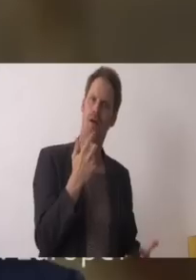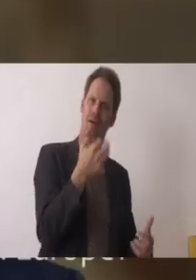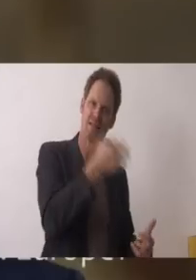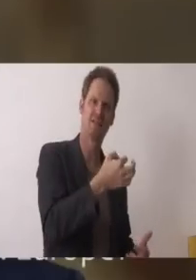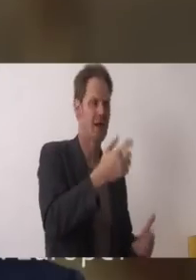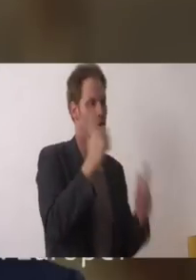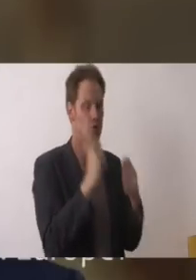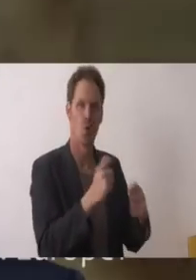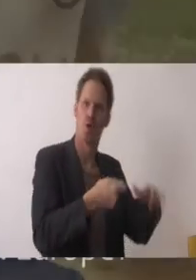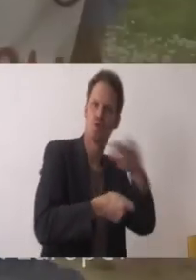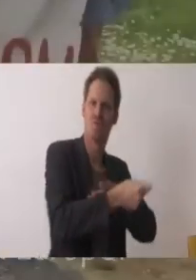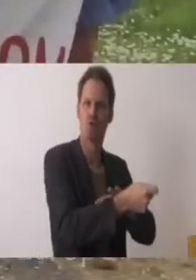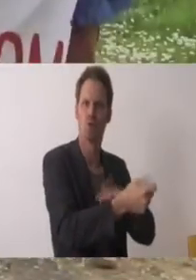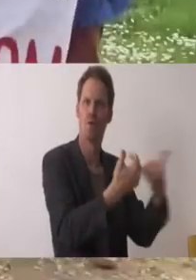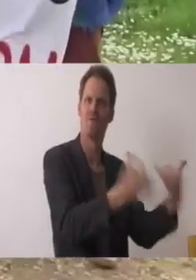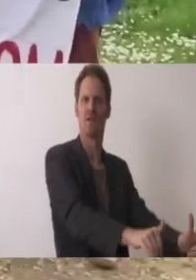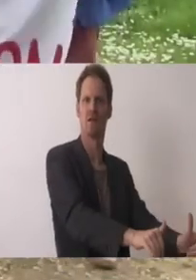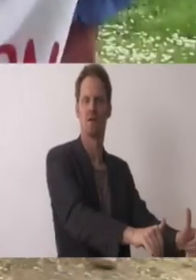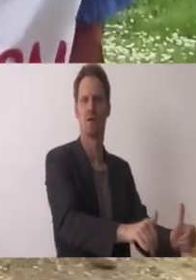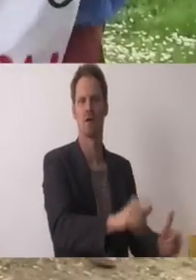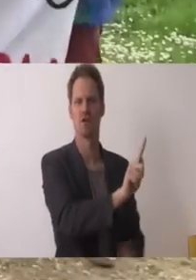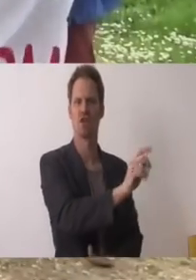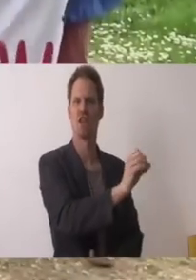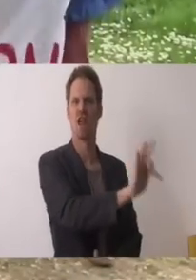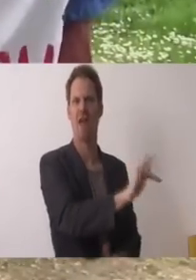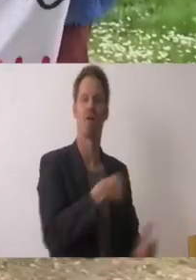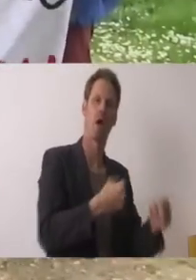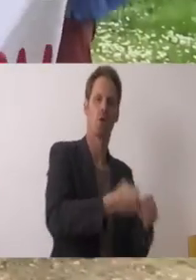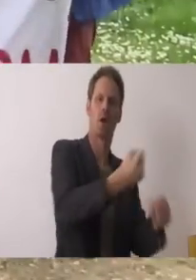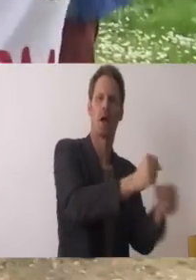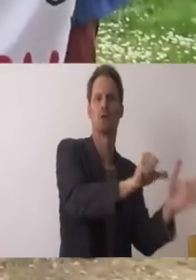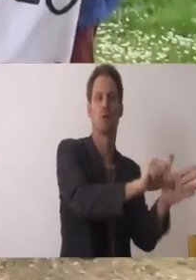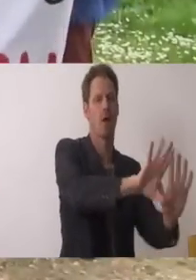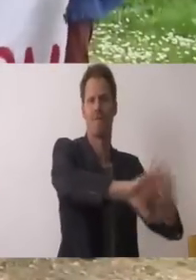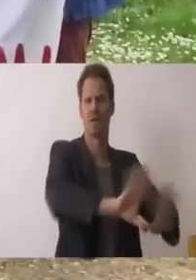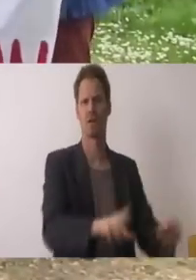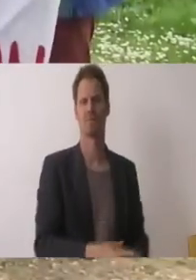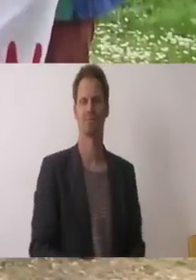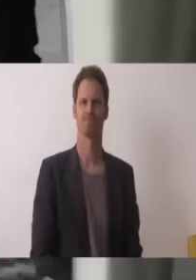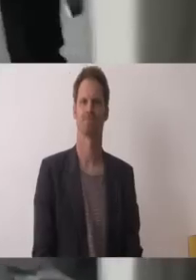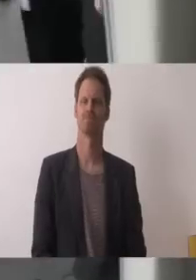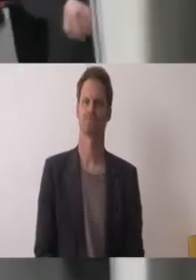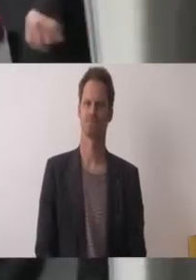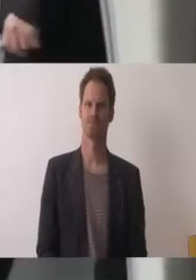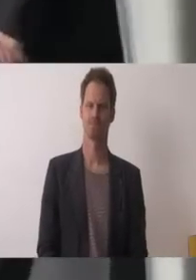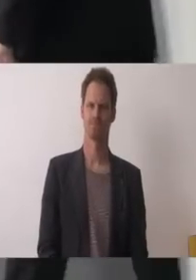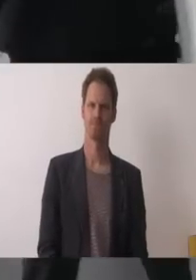veut mettre fin aux subventions aux énergies fossiles et qu'enfin GDF arrête de faire des centrales à charbon.